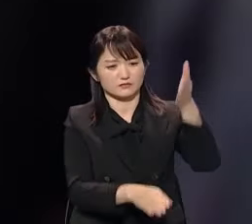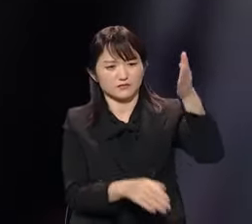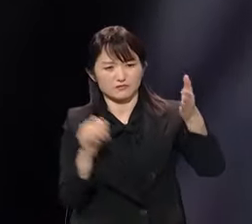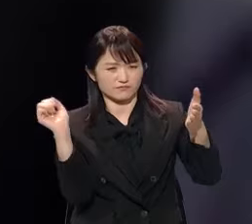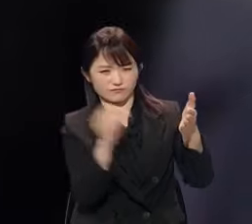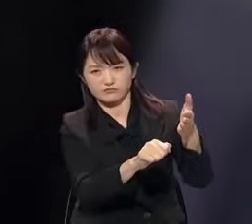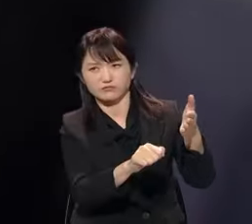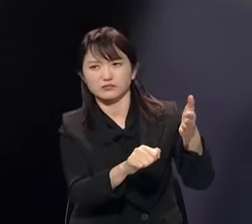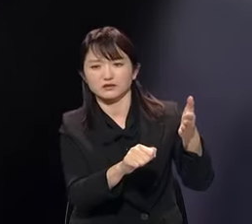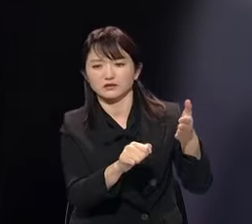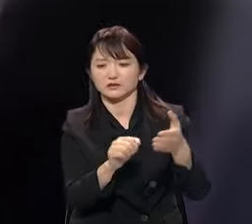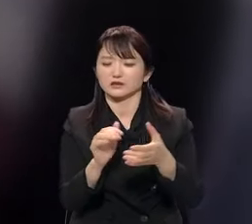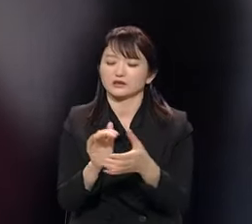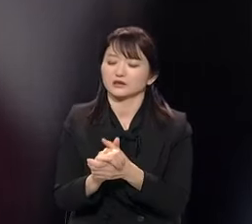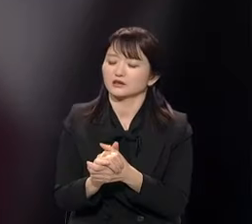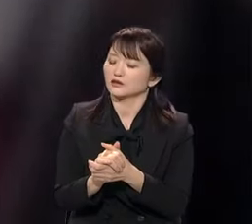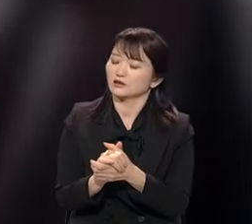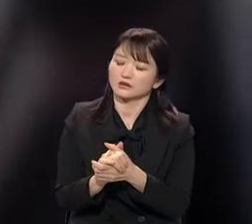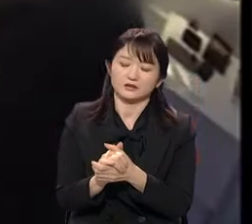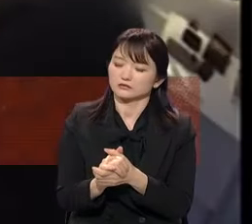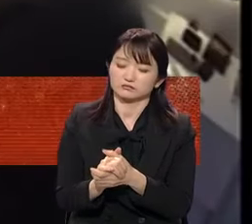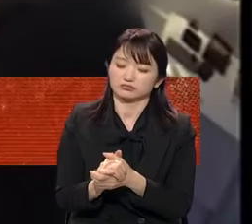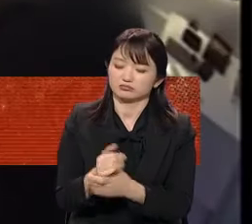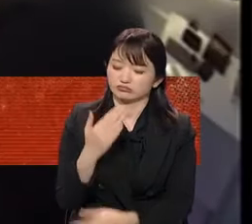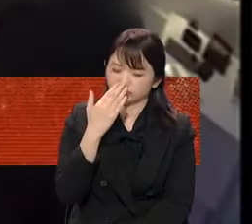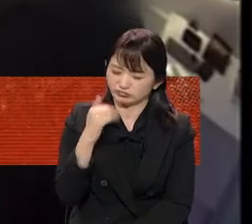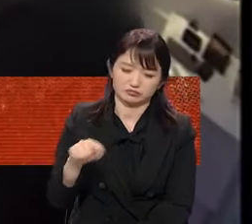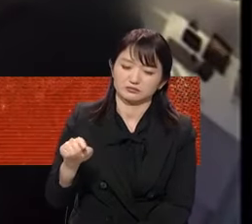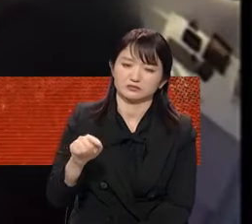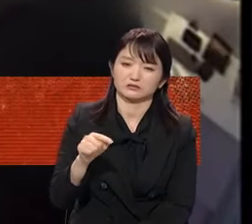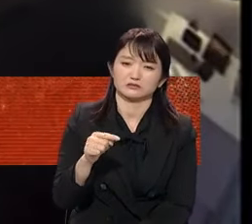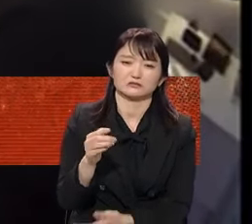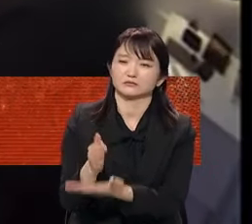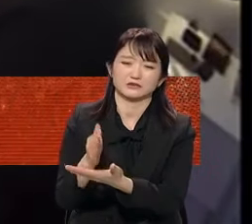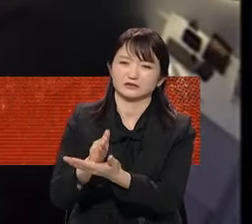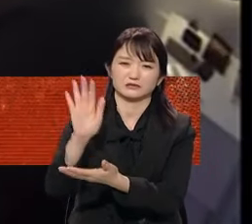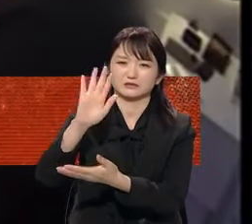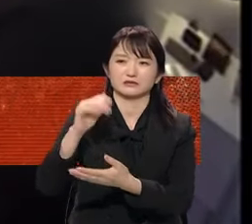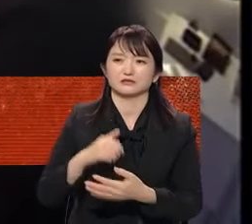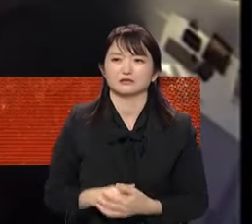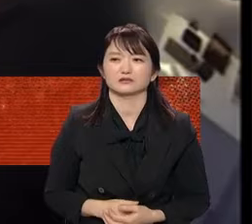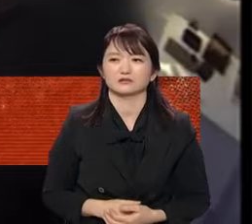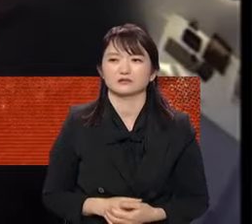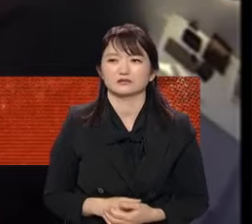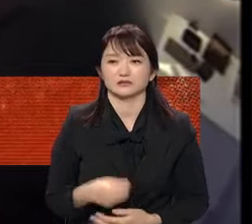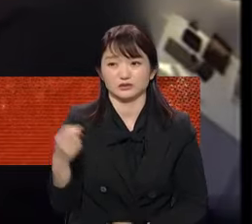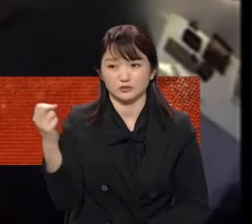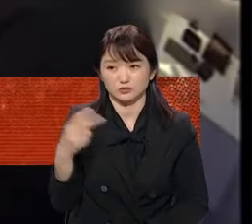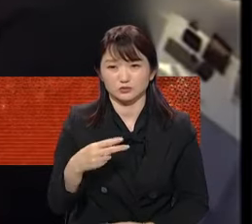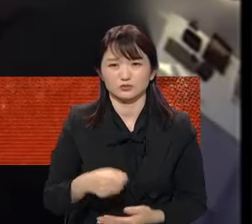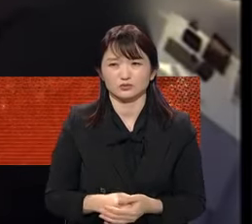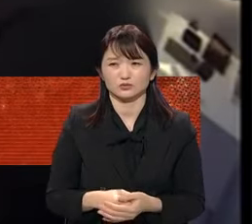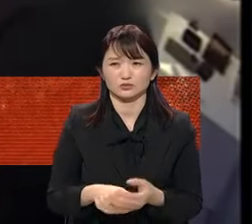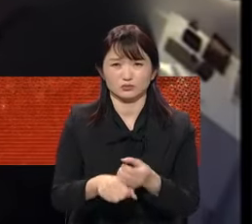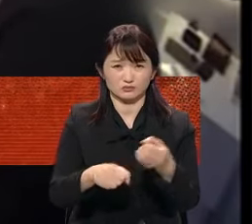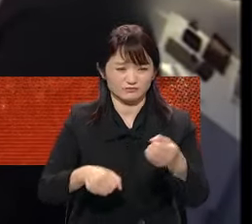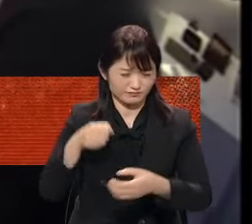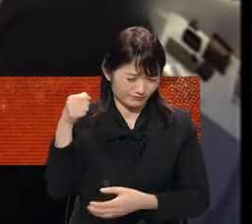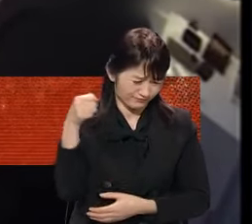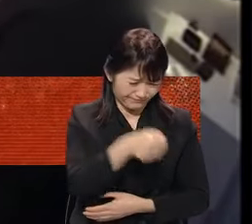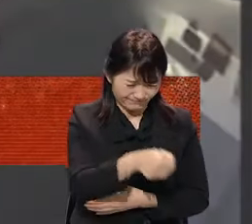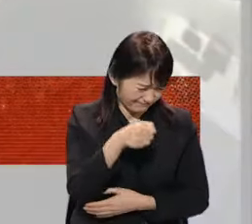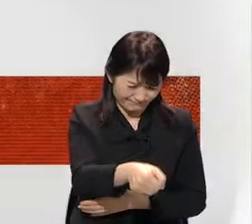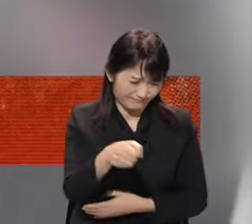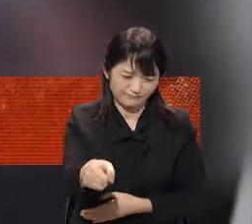친구들도 질렸는지 말리지도 않아. 자, 이제 뽀팡! 아하, 자, 무인 사진관